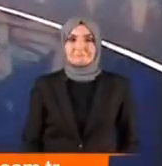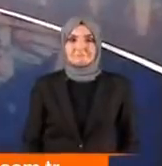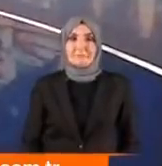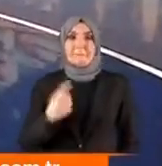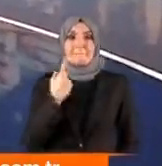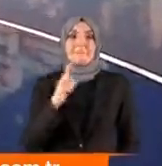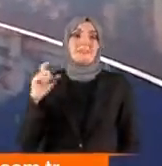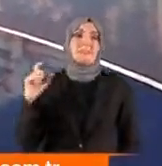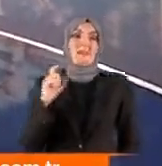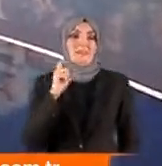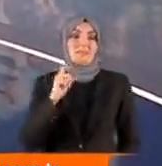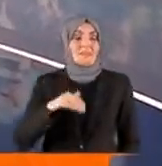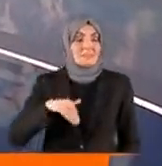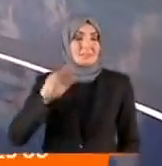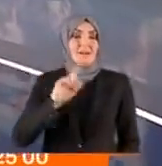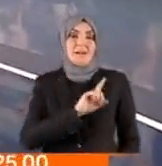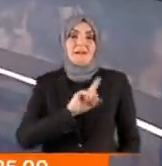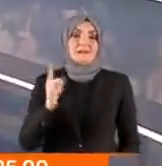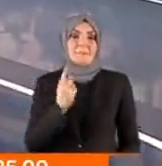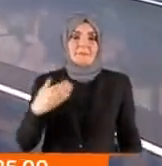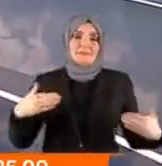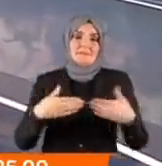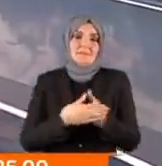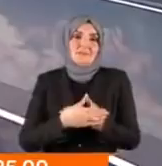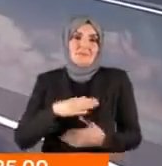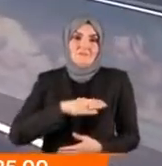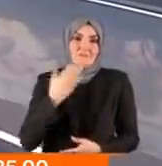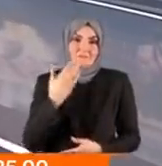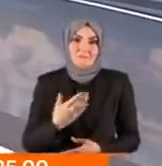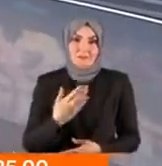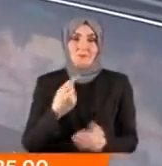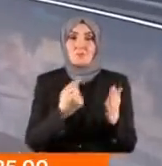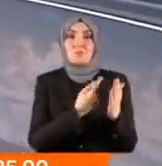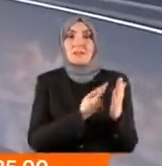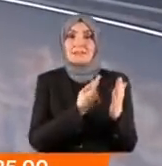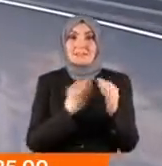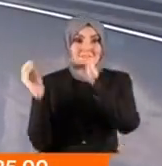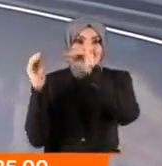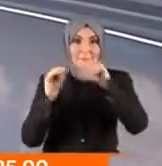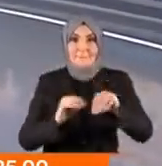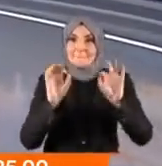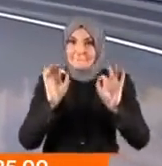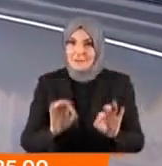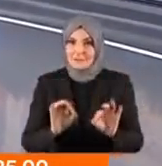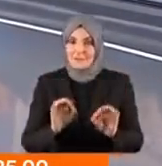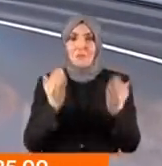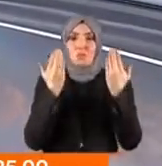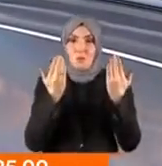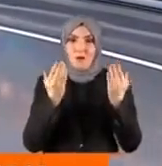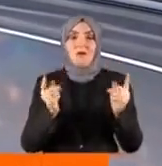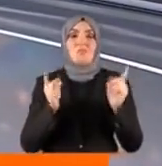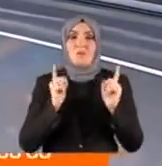21 Aydan daha hayırlı bir gece idrak ediyoruz Kuranı Kerim'in indirilmeye başlandığı dua ve tövbelerin kabul